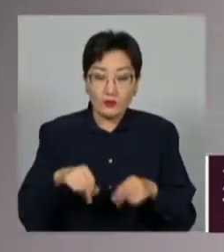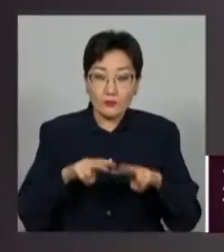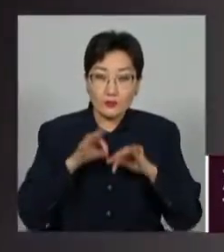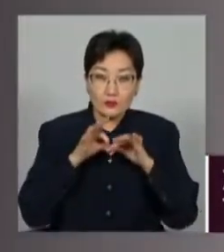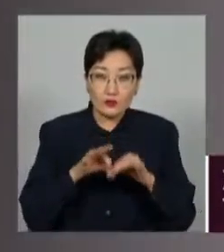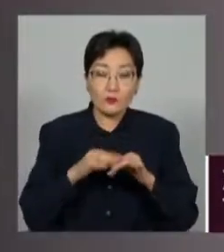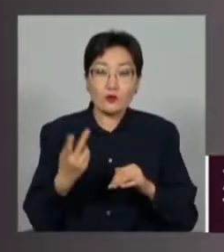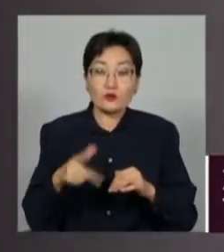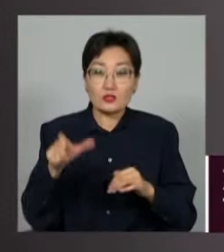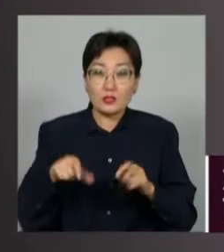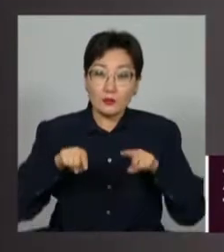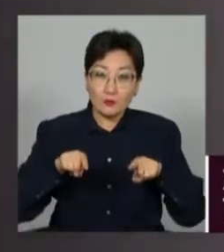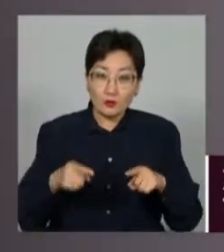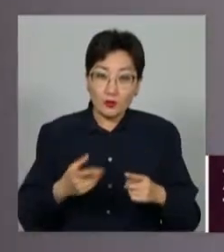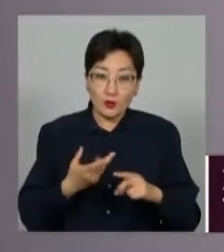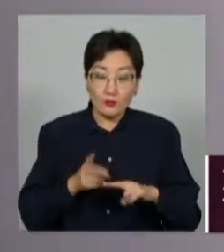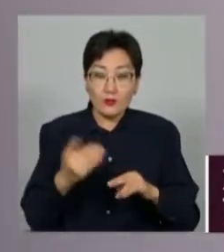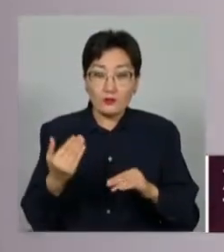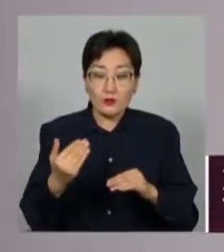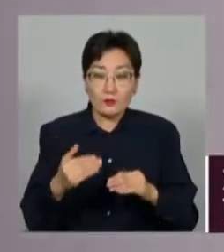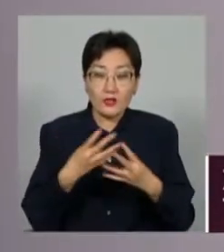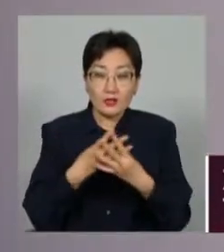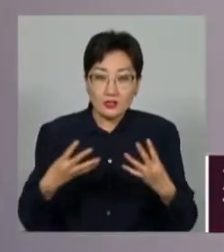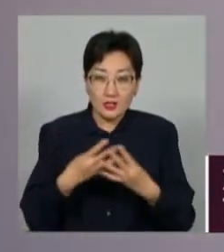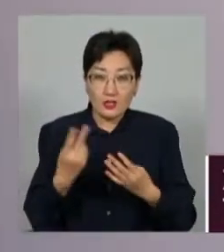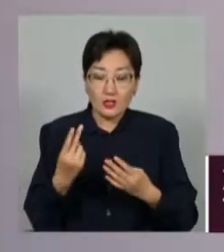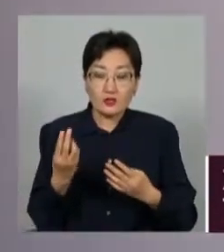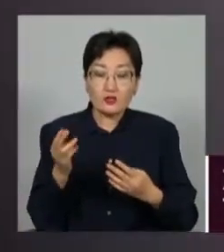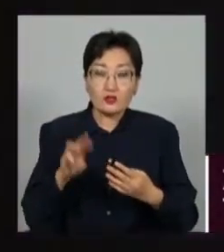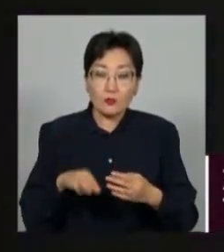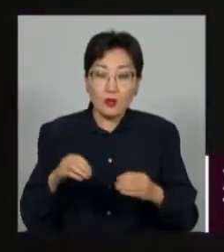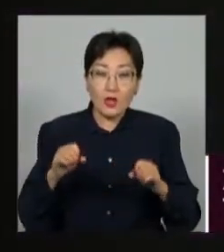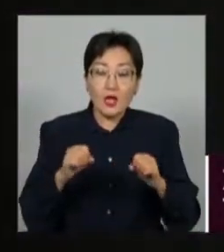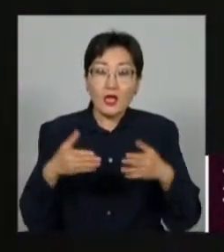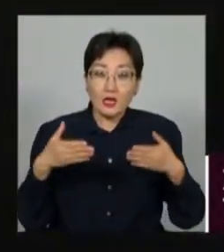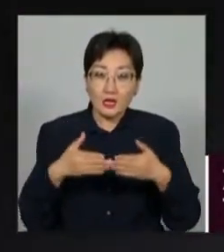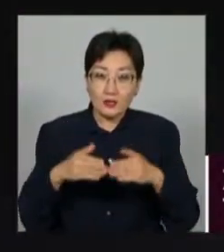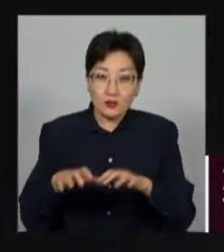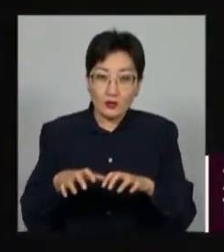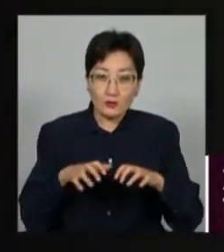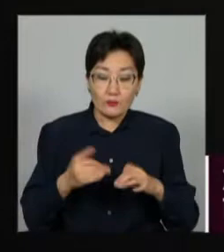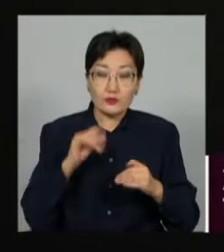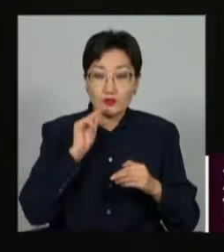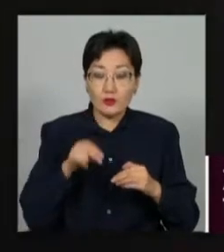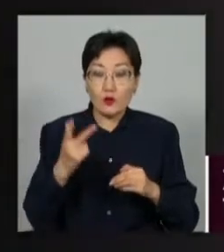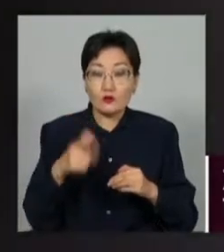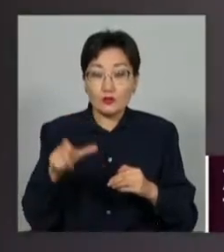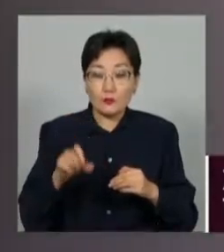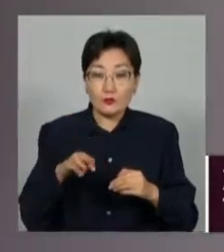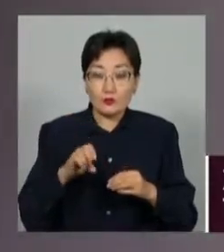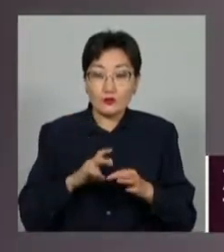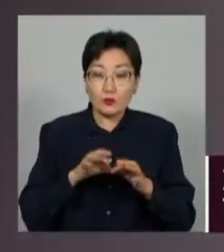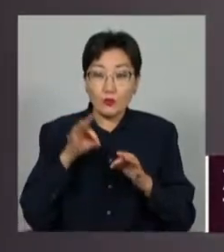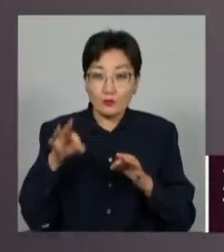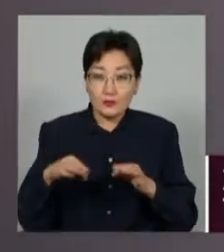жүргізіп, 3 адамды қолға түсірген. Олардан ауторлар мен 2 дана ескек және қайық тәркіленді. Ұсталған күдіктілердің 3-і де Түркістан